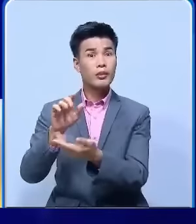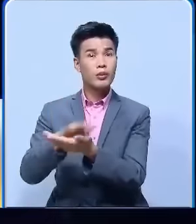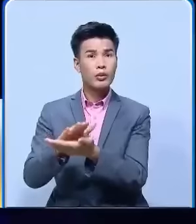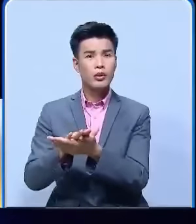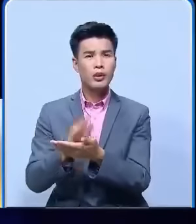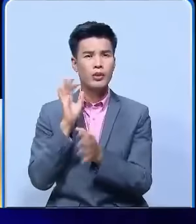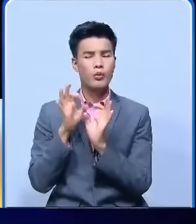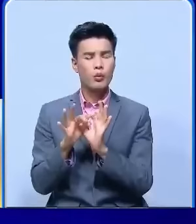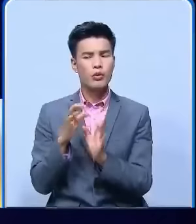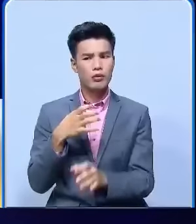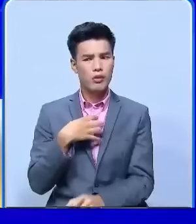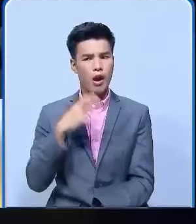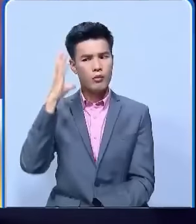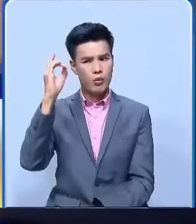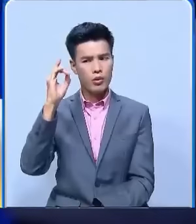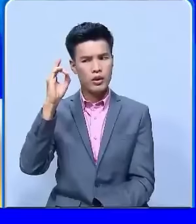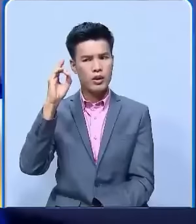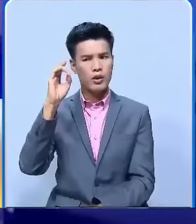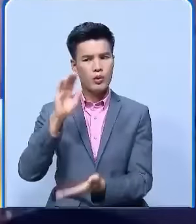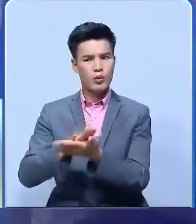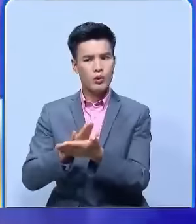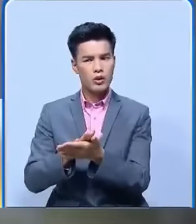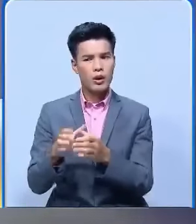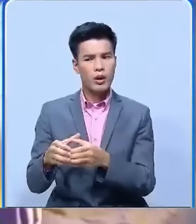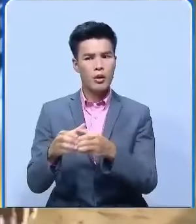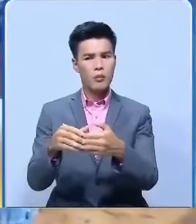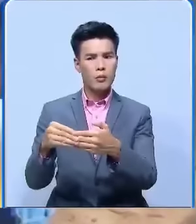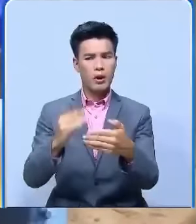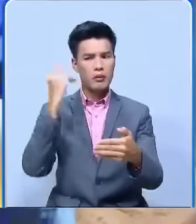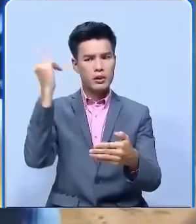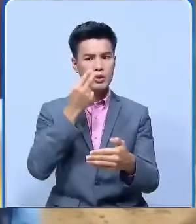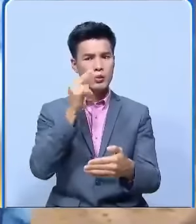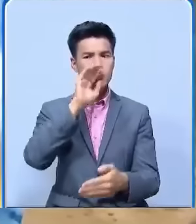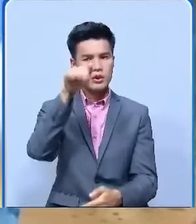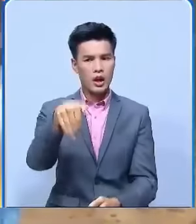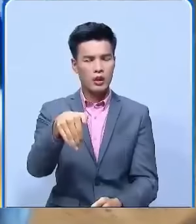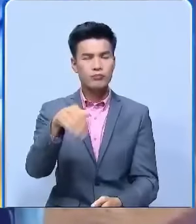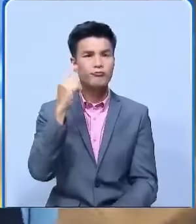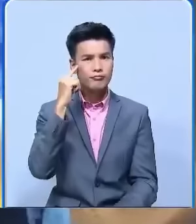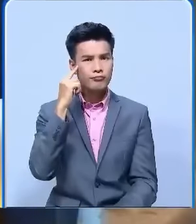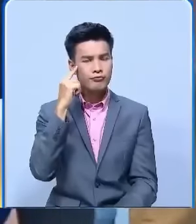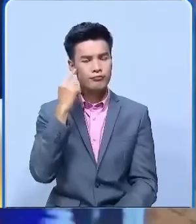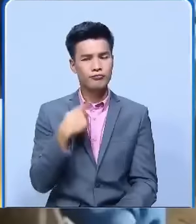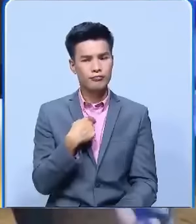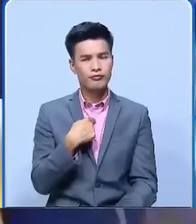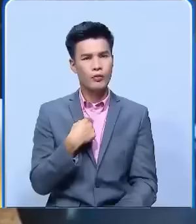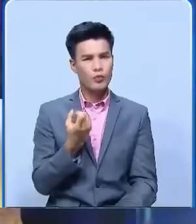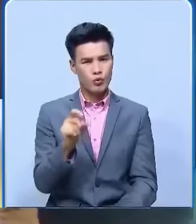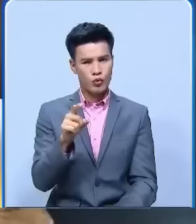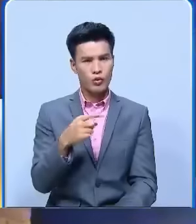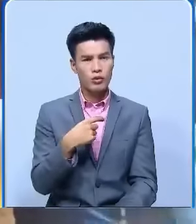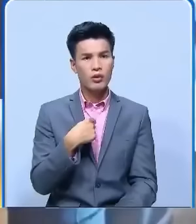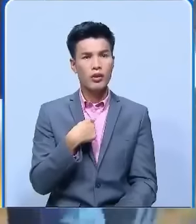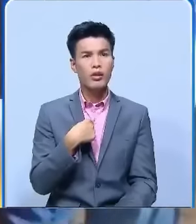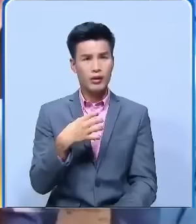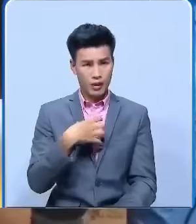กลัวว่าจะไปไม่ทันรถที่จะเขศึกษาในวันรุ่งขึ้นนะครับอ๋อกลัวรถไม่รอหนูเหรอคะโรงเรียนจะพาไปที่สวนช้าง